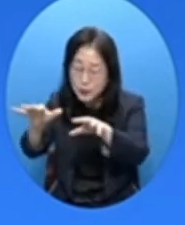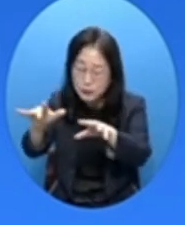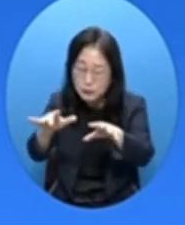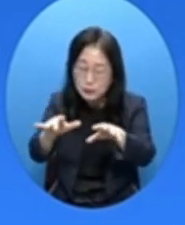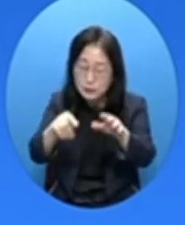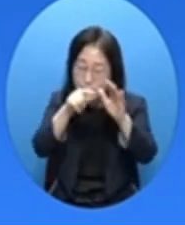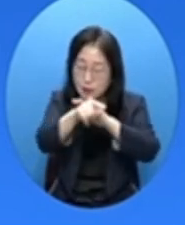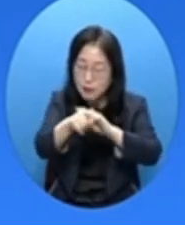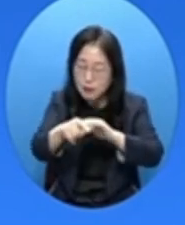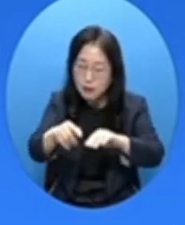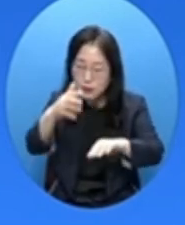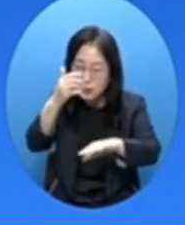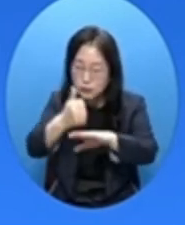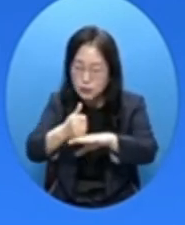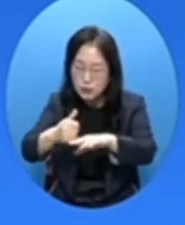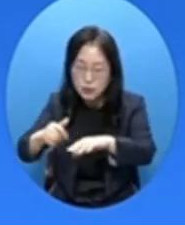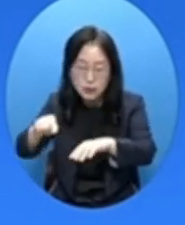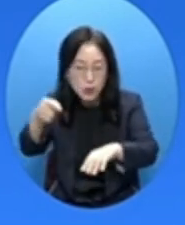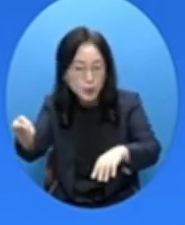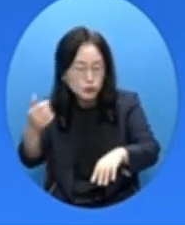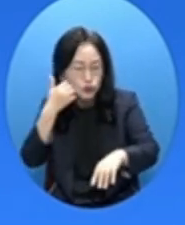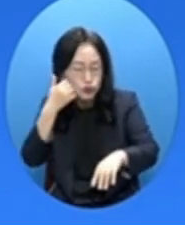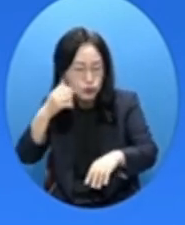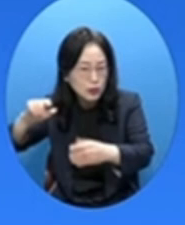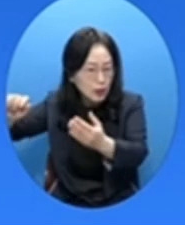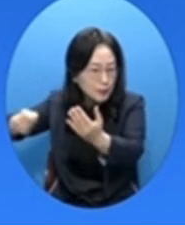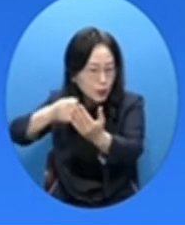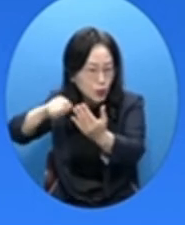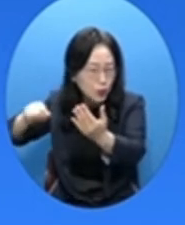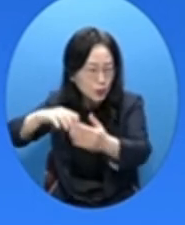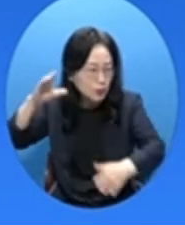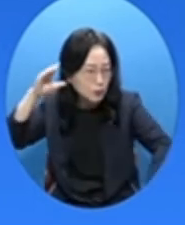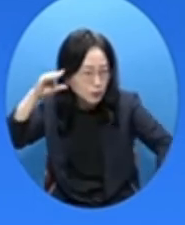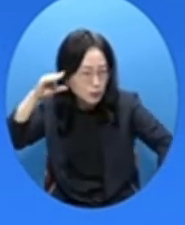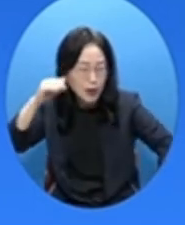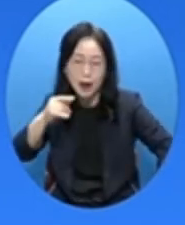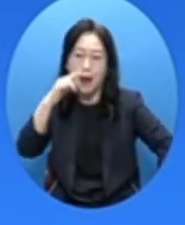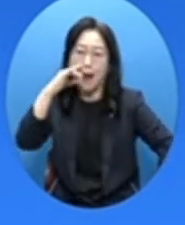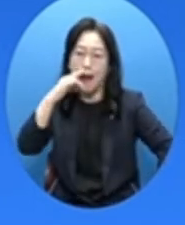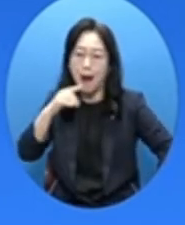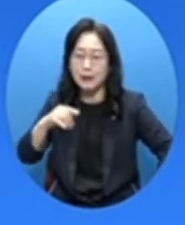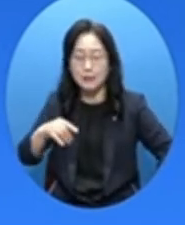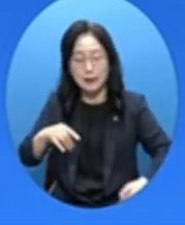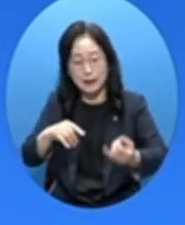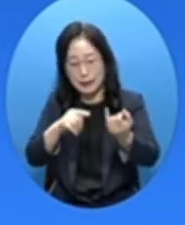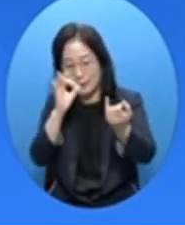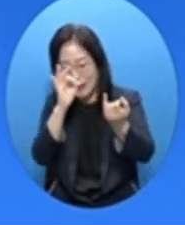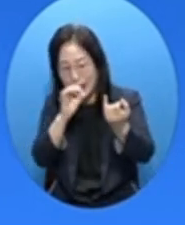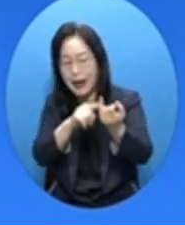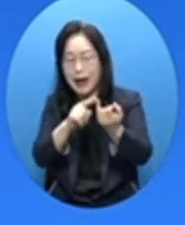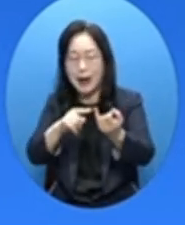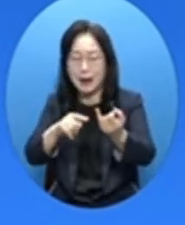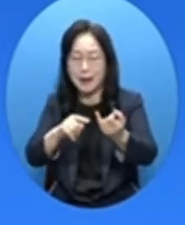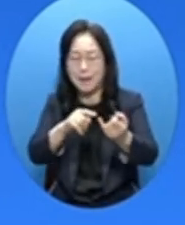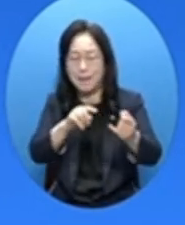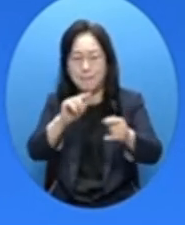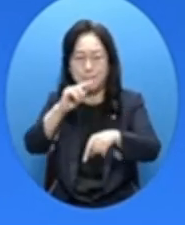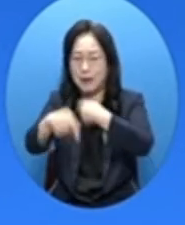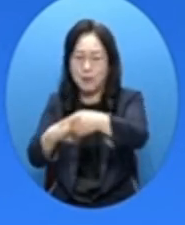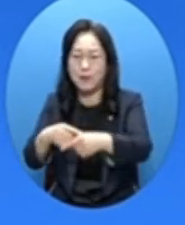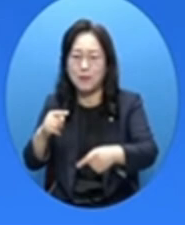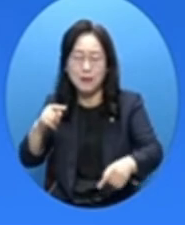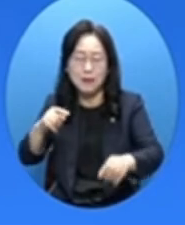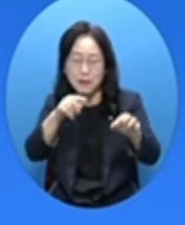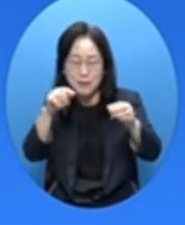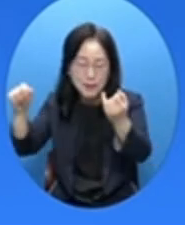듣고 귀를 기울이고 호기심을 갖길래 바위를 시켰습니다 그런데 타고난 재질이